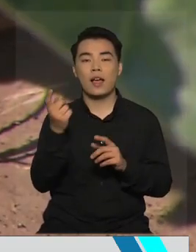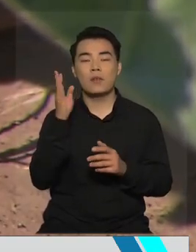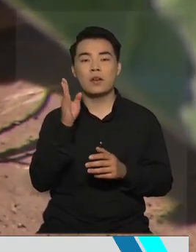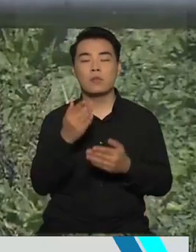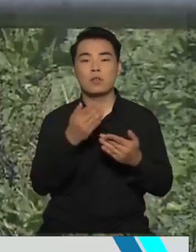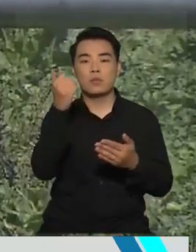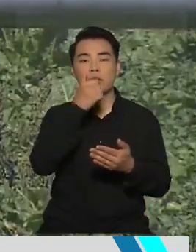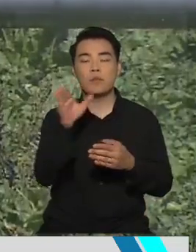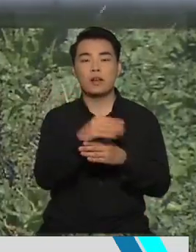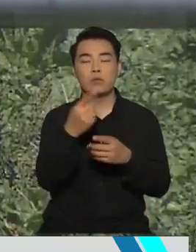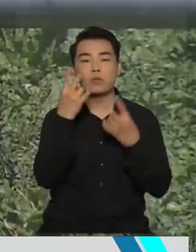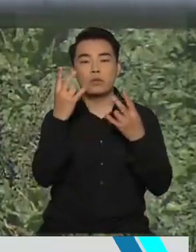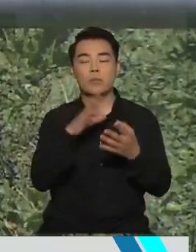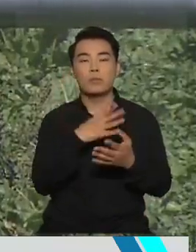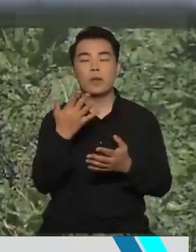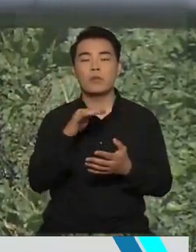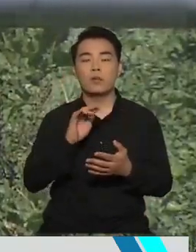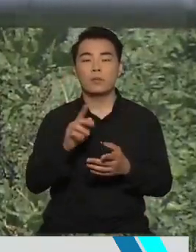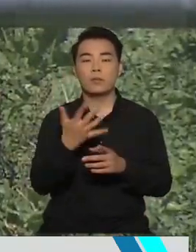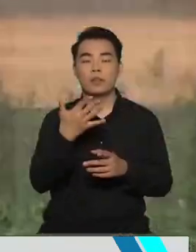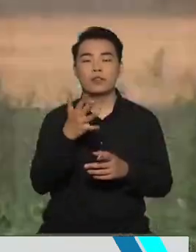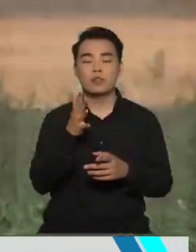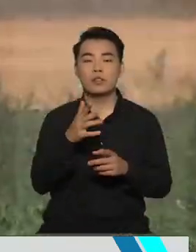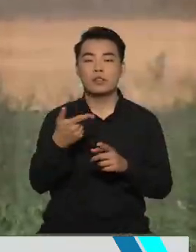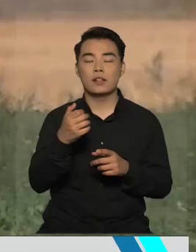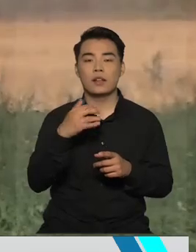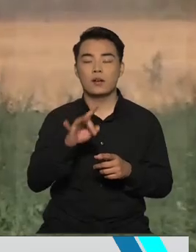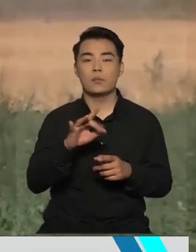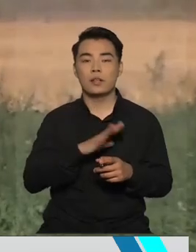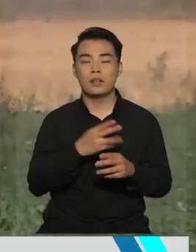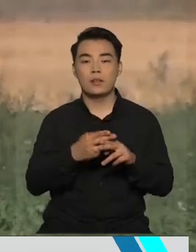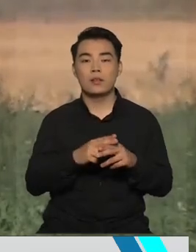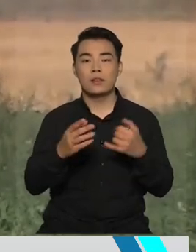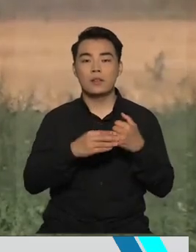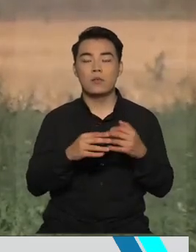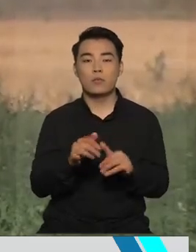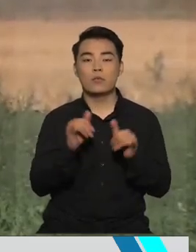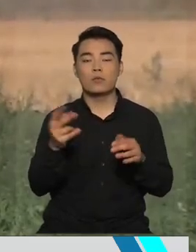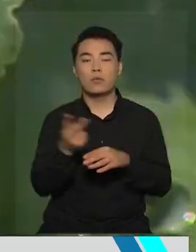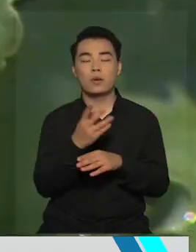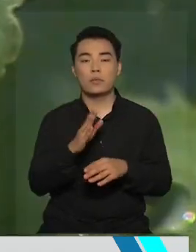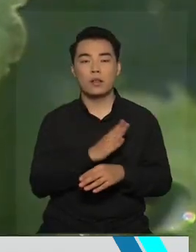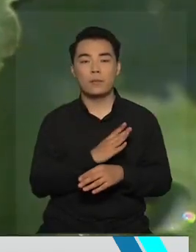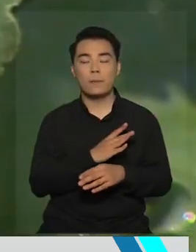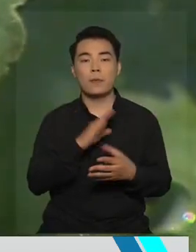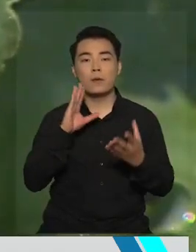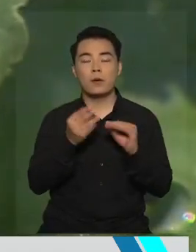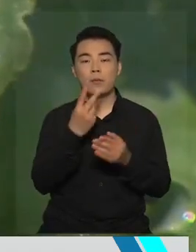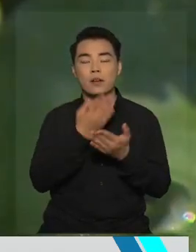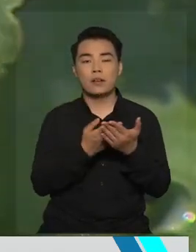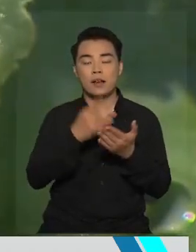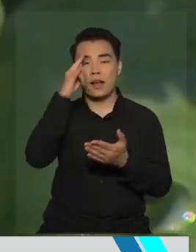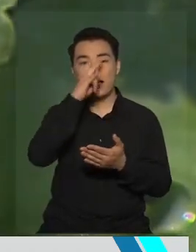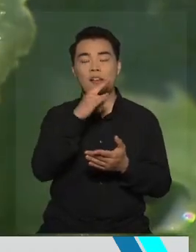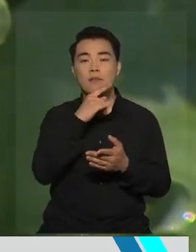под сельхозкультуру отвели 5 500 гектаров. В этом посевные площади увеличили вдвое. В целом по Казахстану